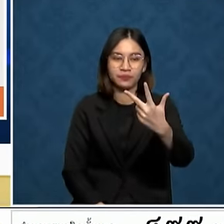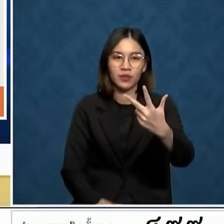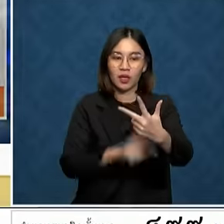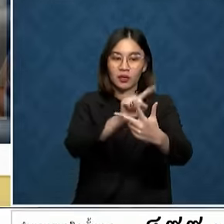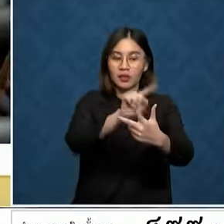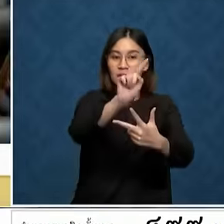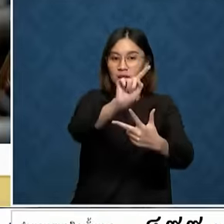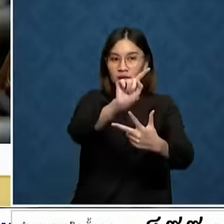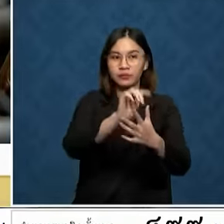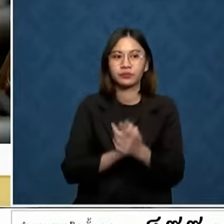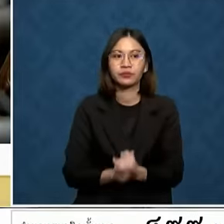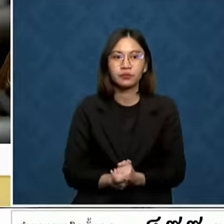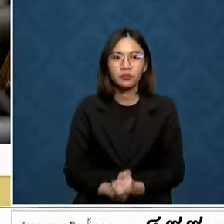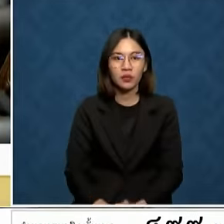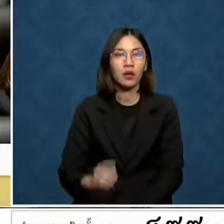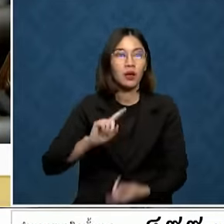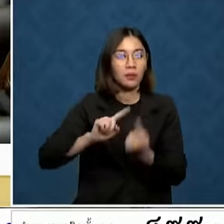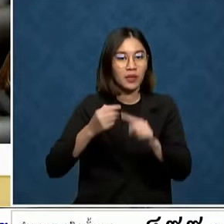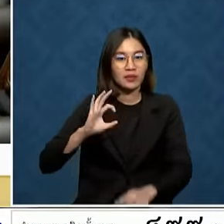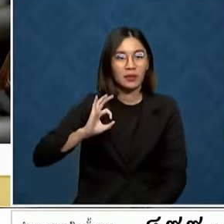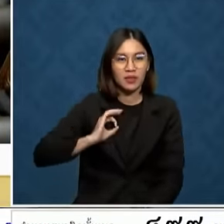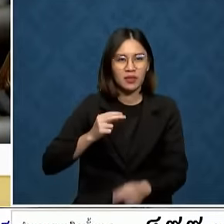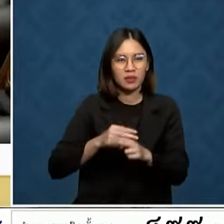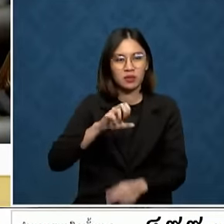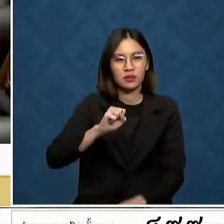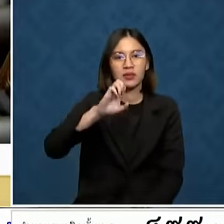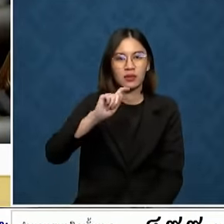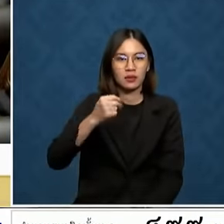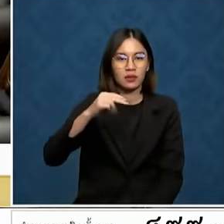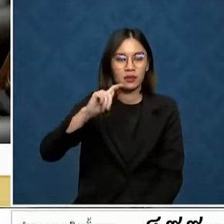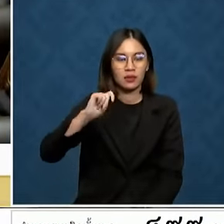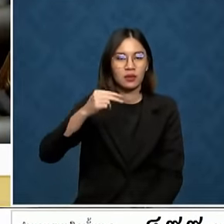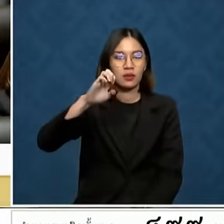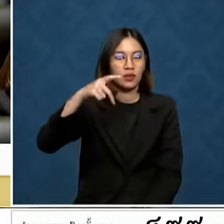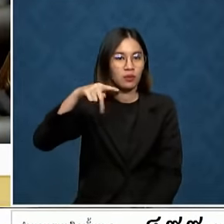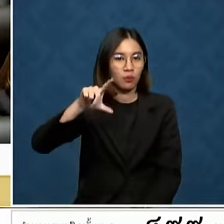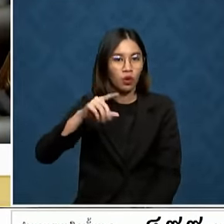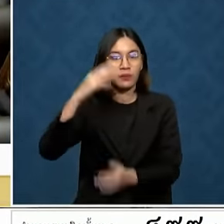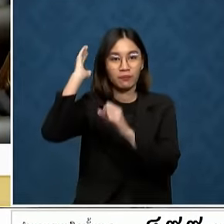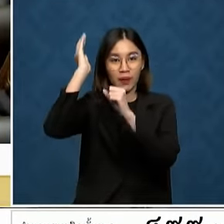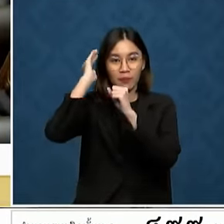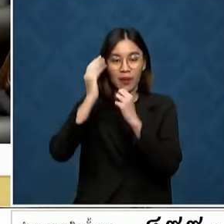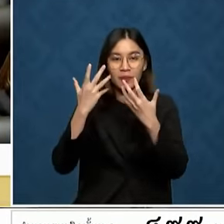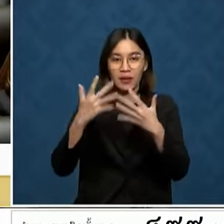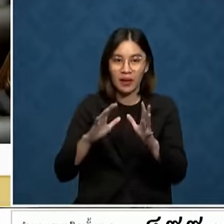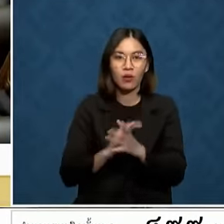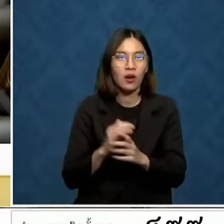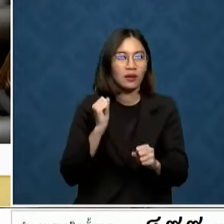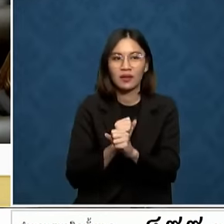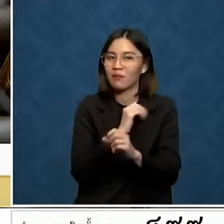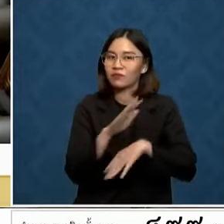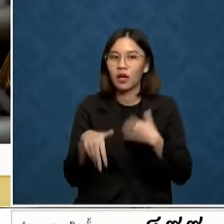ตัอยากท 1 ขปทาน เพื่สมาชิกขผมท่านสทธพลกได้เกิดไว้ไปนิดหน่แล้วกคอการเทหมดหนาตัก